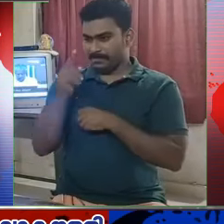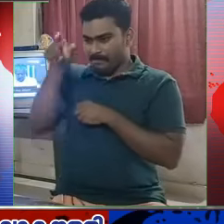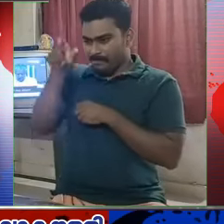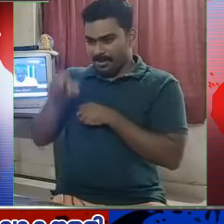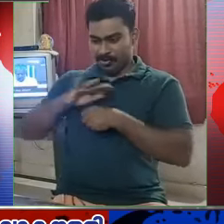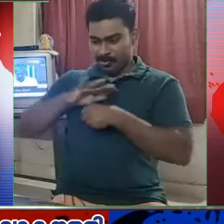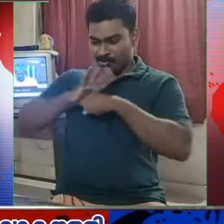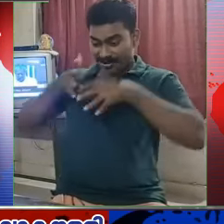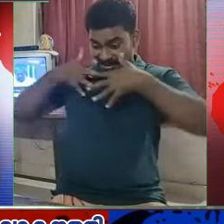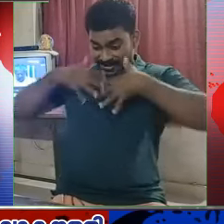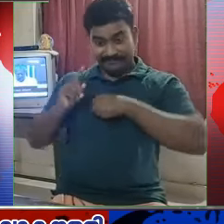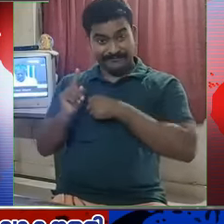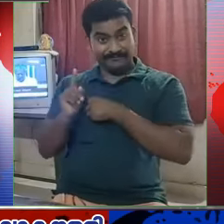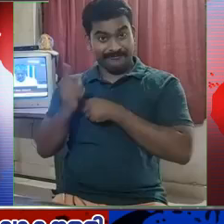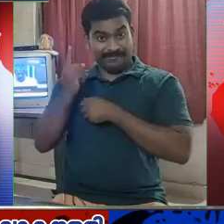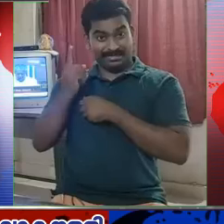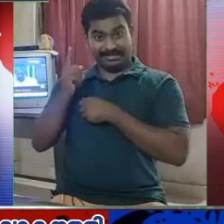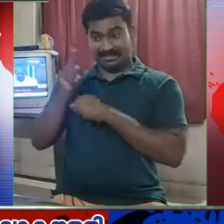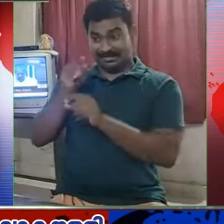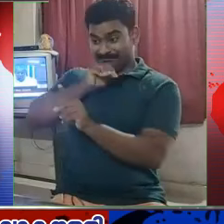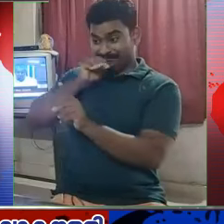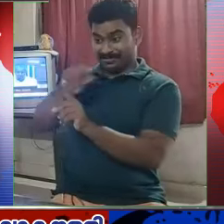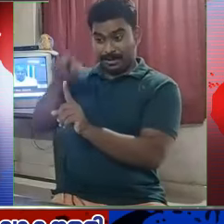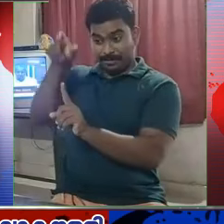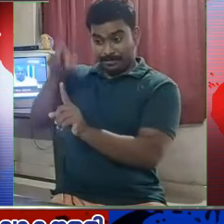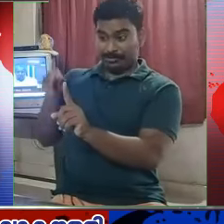ഒറ്റക്കെട്ടായ സമരത്തെ കാണാൻ.